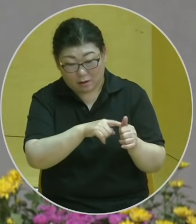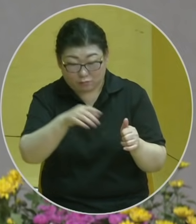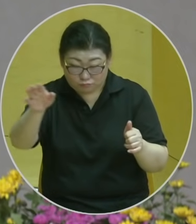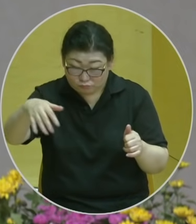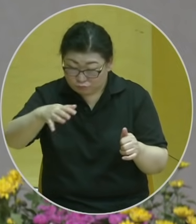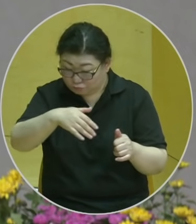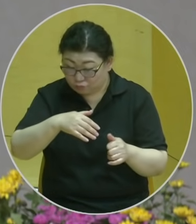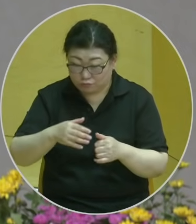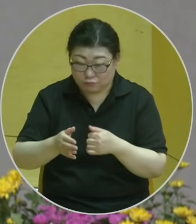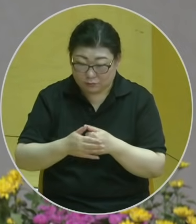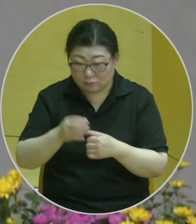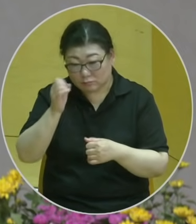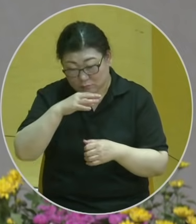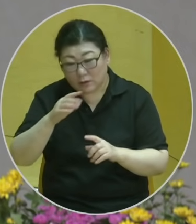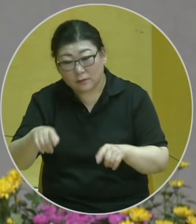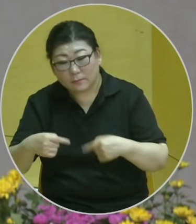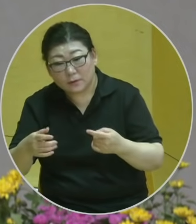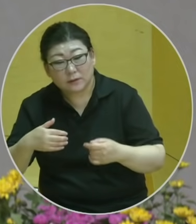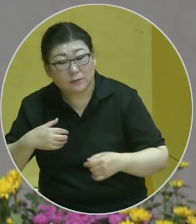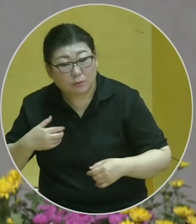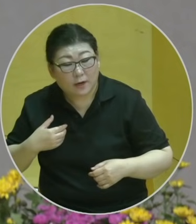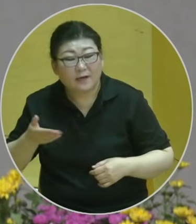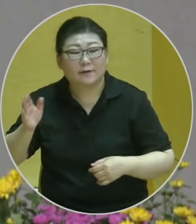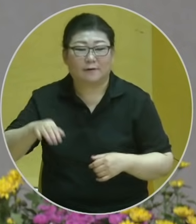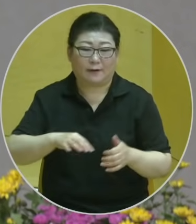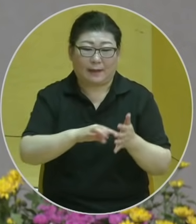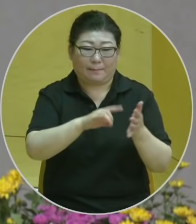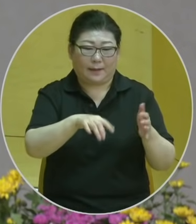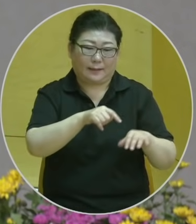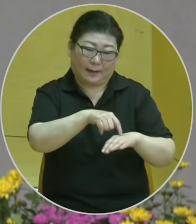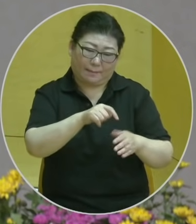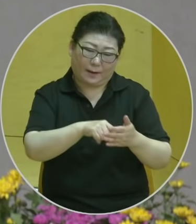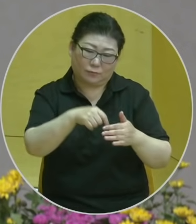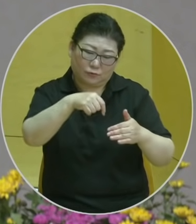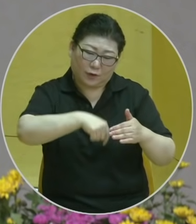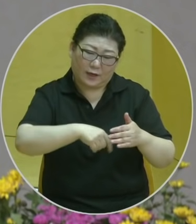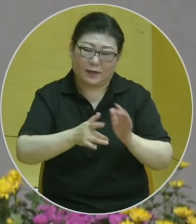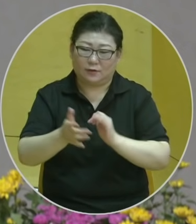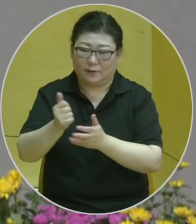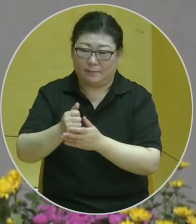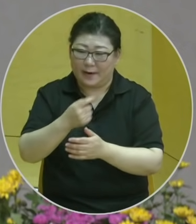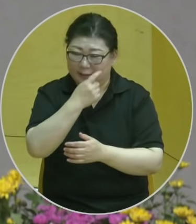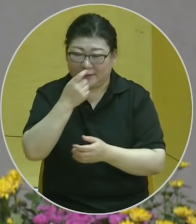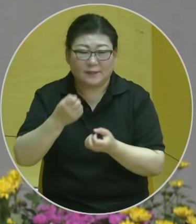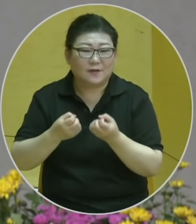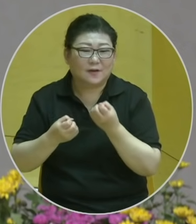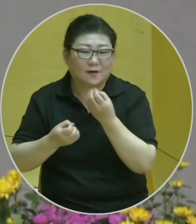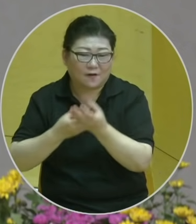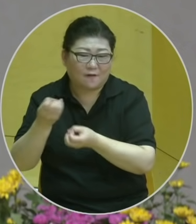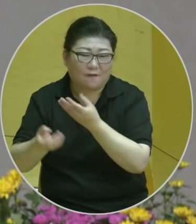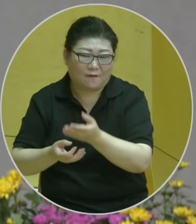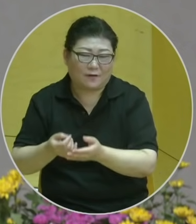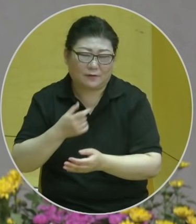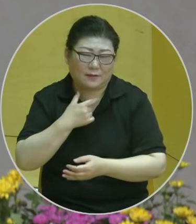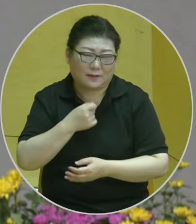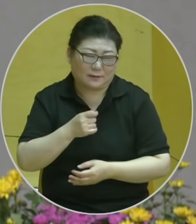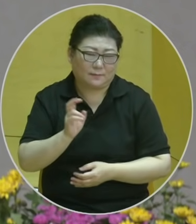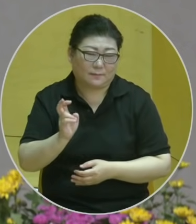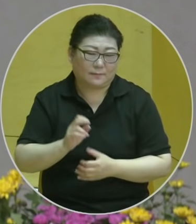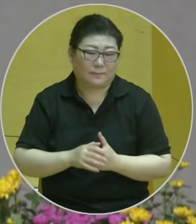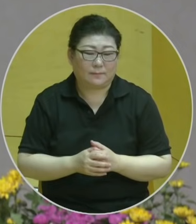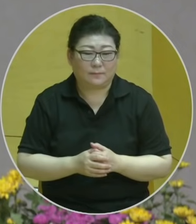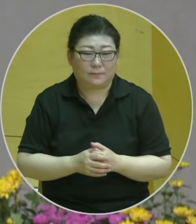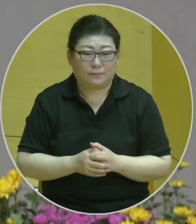마태의 마음속에는 예수님을 증가하고 싶은 마음이 있었어요. 내 인생을 바꾼 그 예수님, 나에게